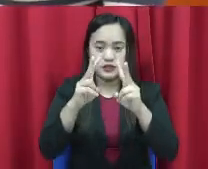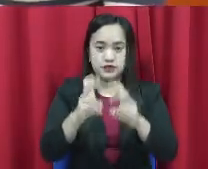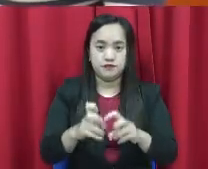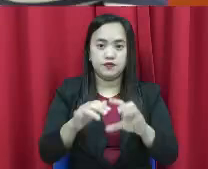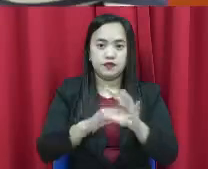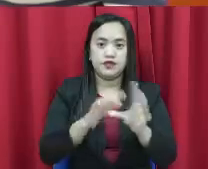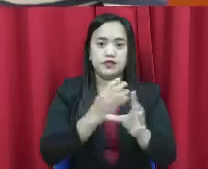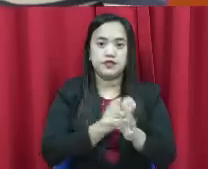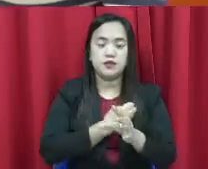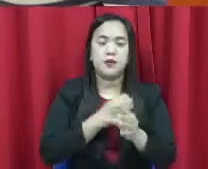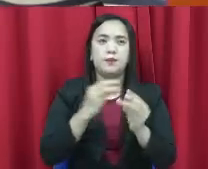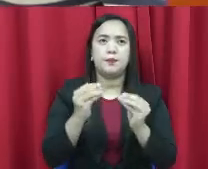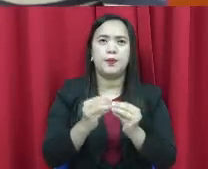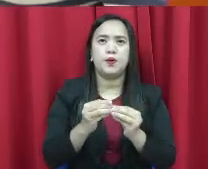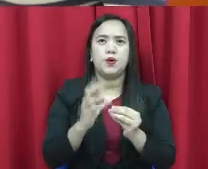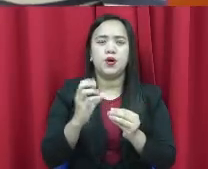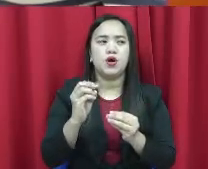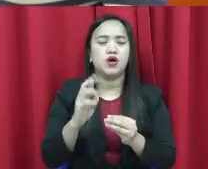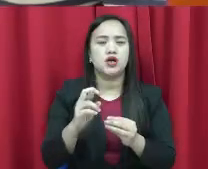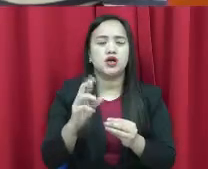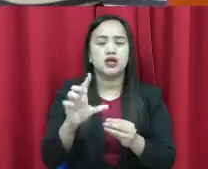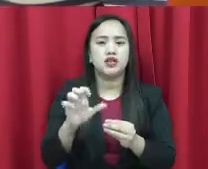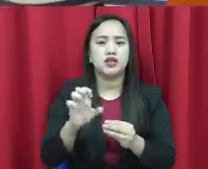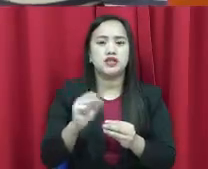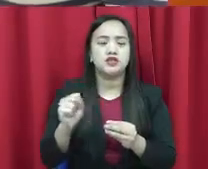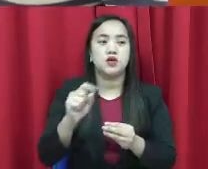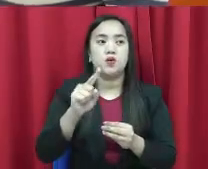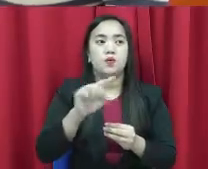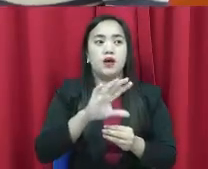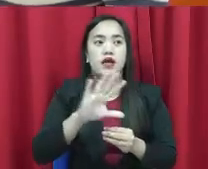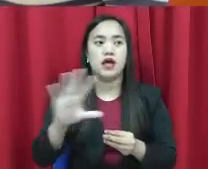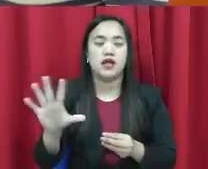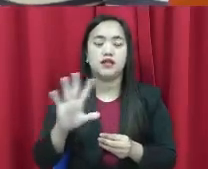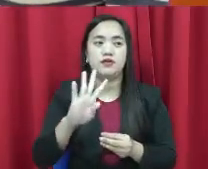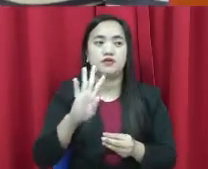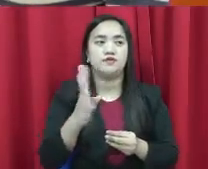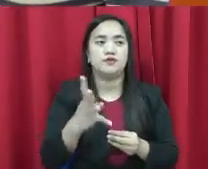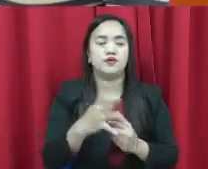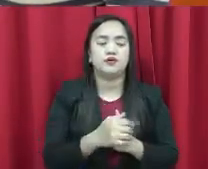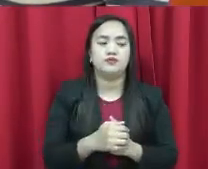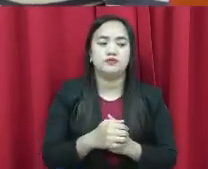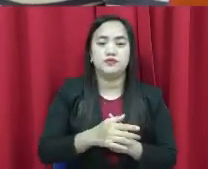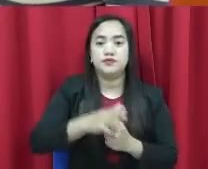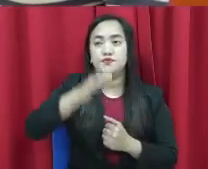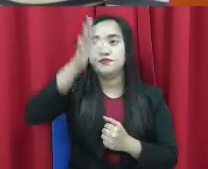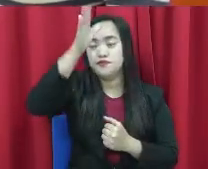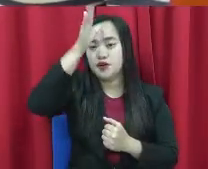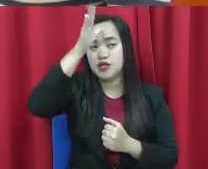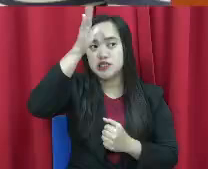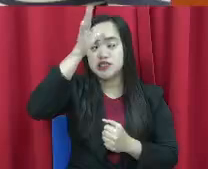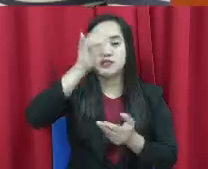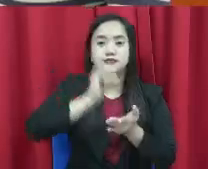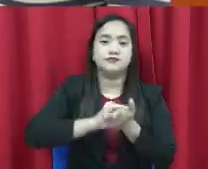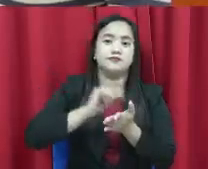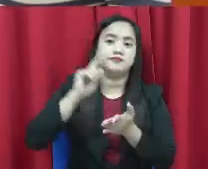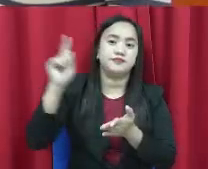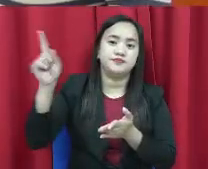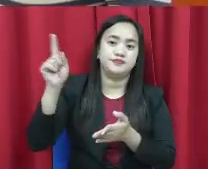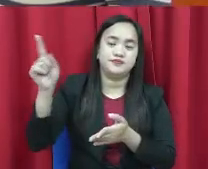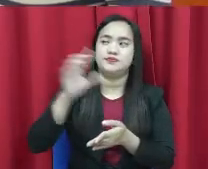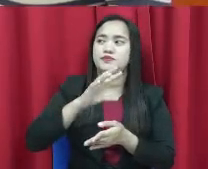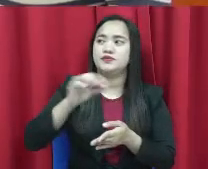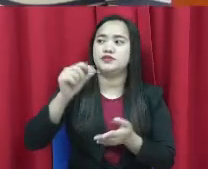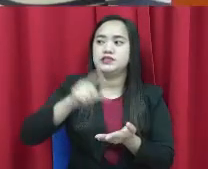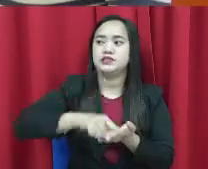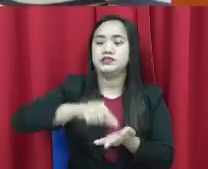mga more or less 140 fathers na kasama ko po Kasama po namin